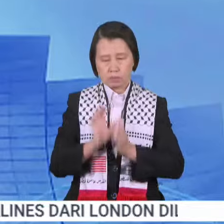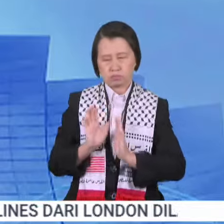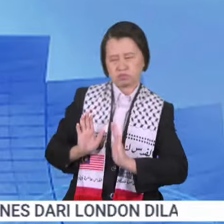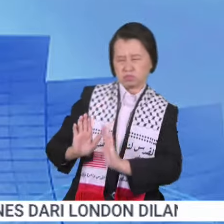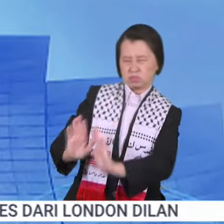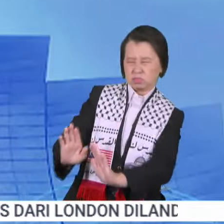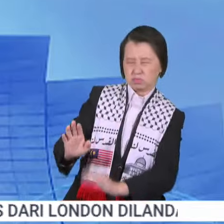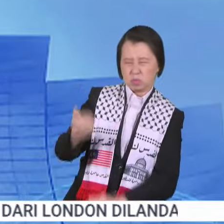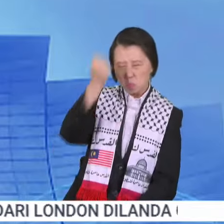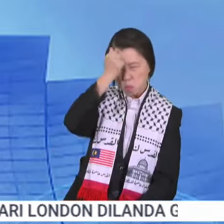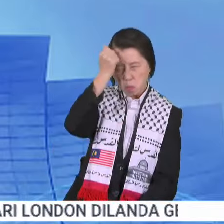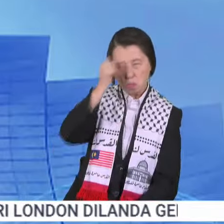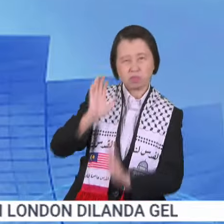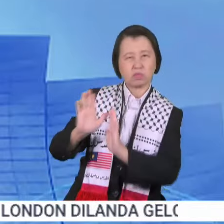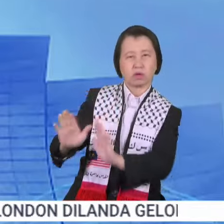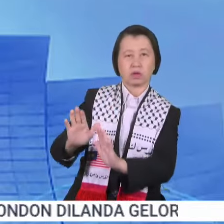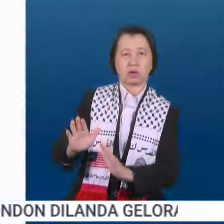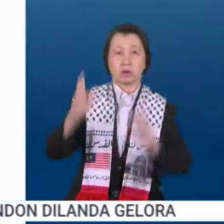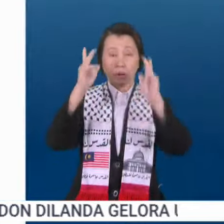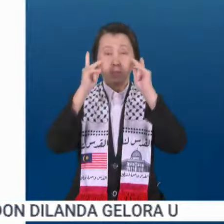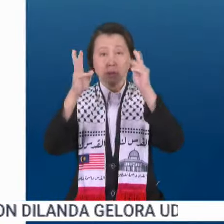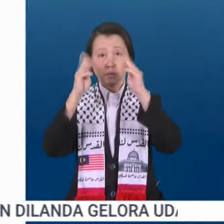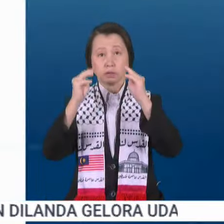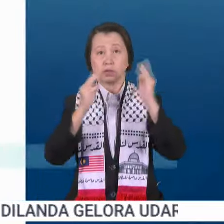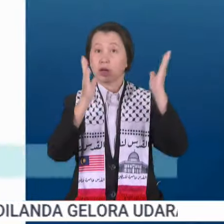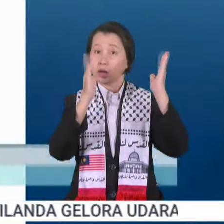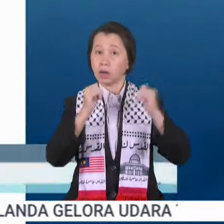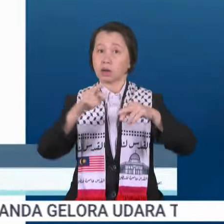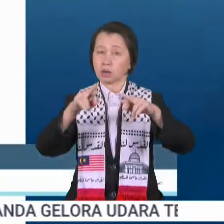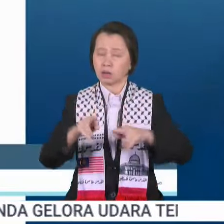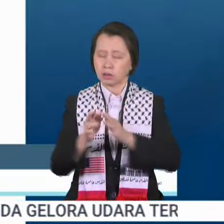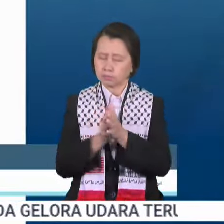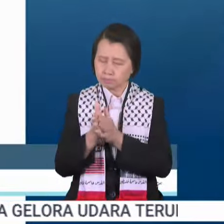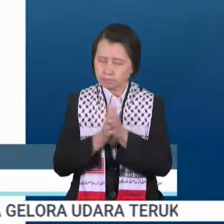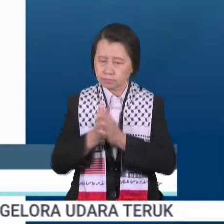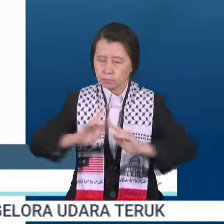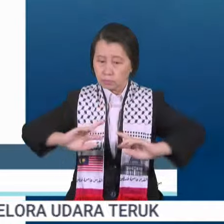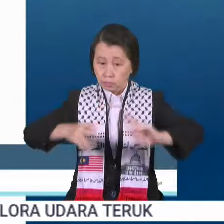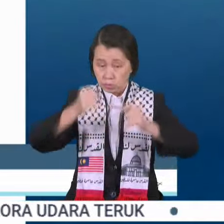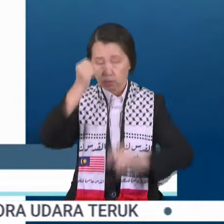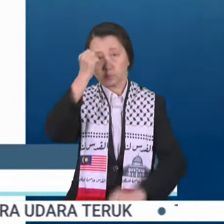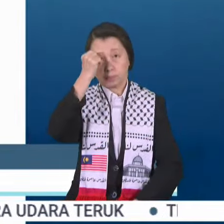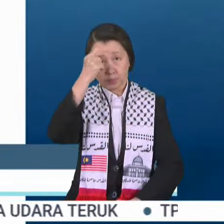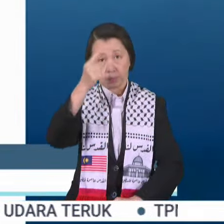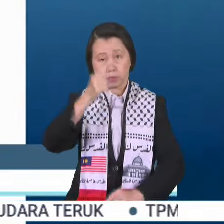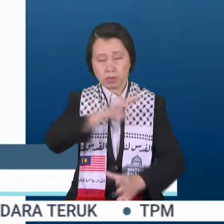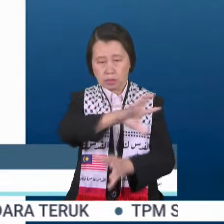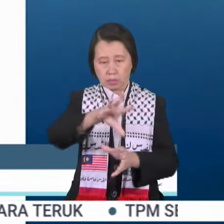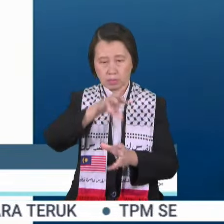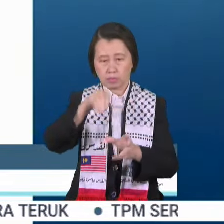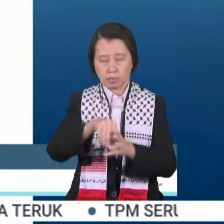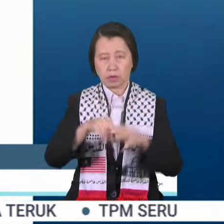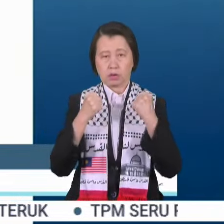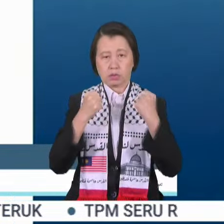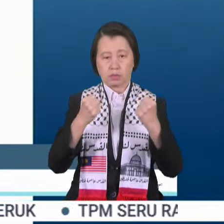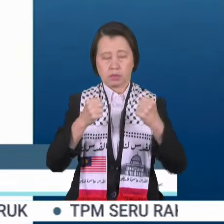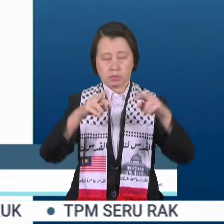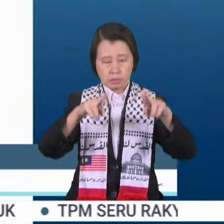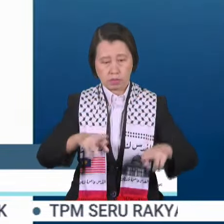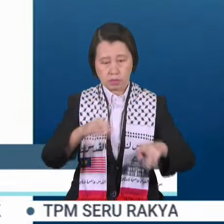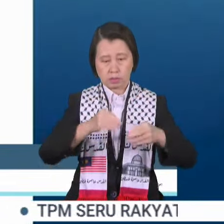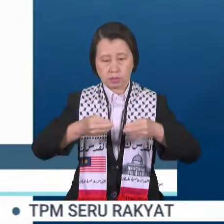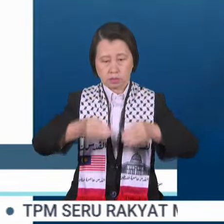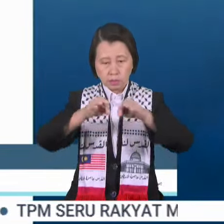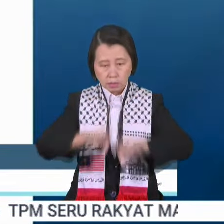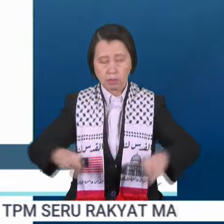menolak kejahilan. Justru Perdana Menteri berharap rakyat berusaha meningkatkan kefahaman, merangkul segala kekuatan rakyat dan